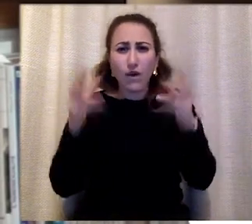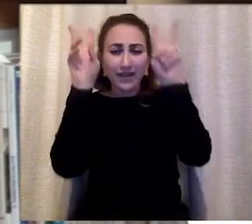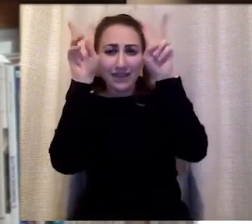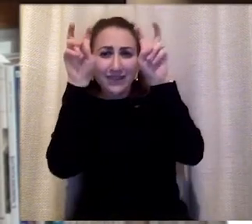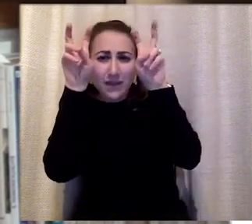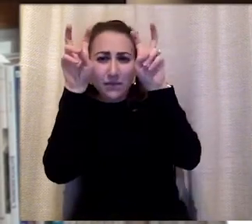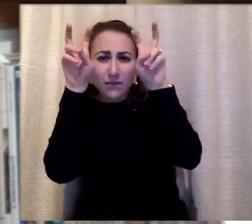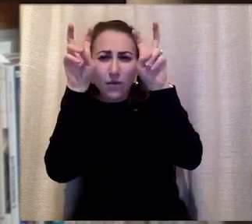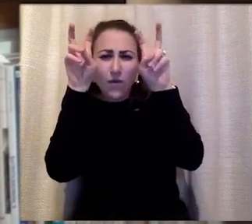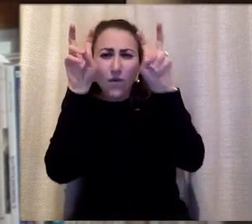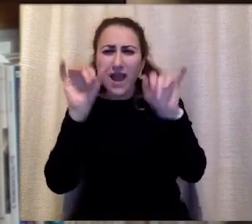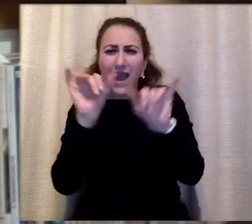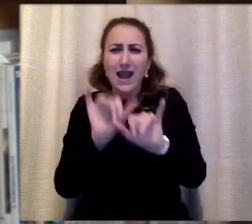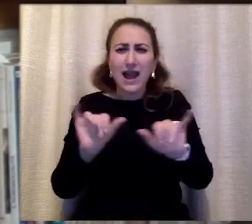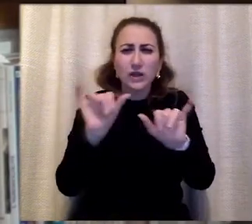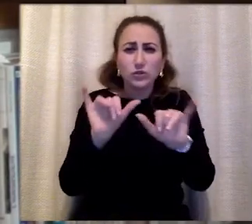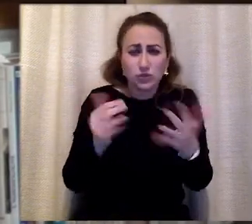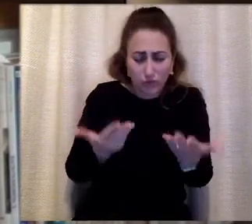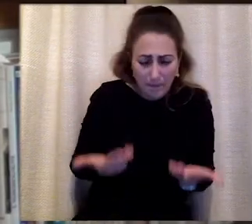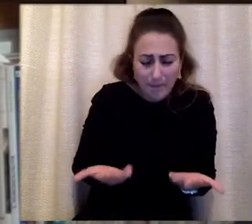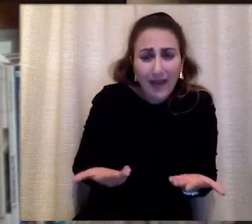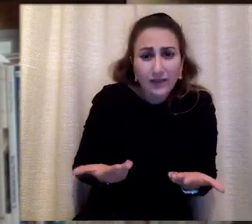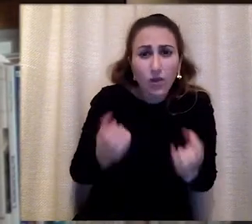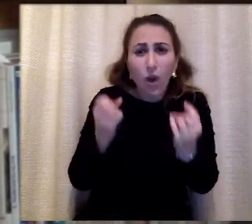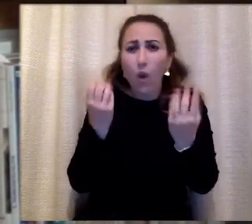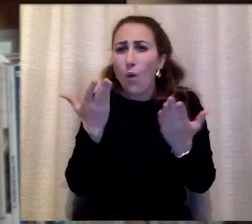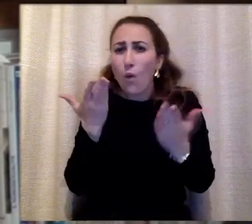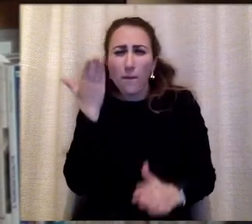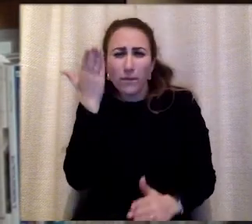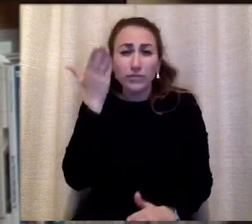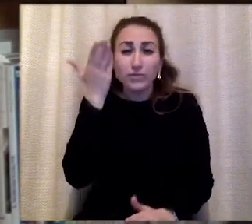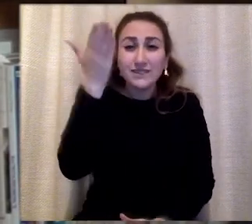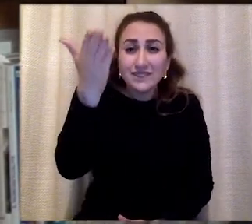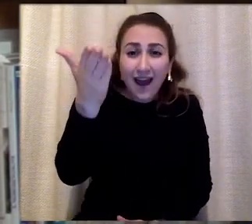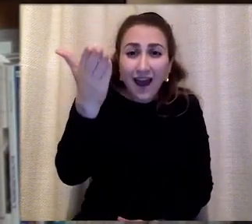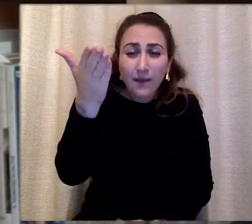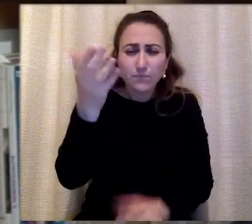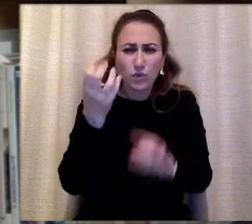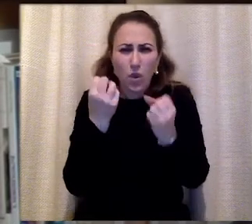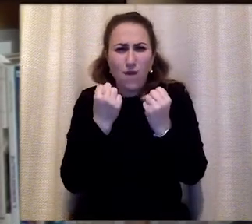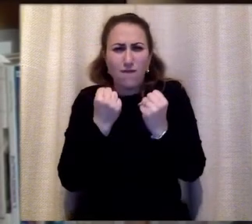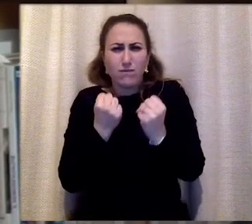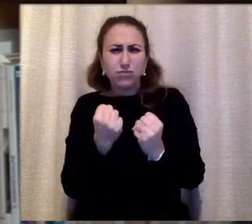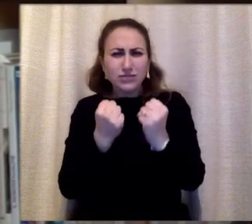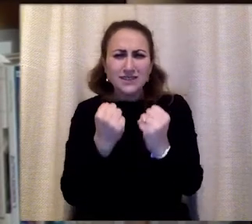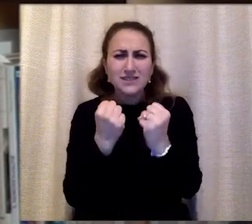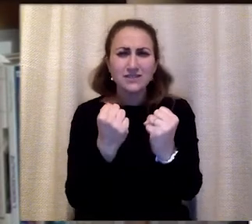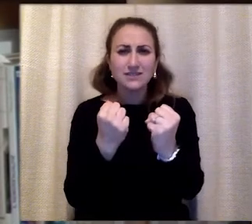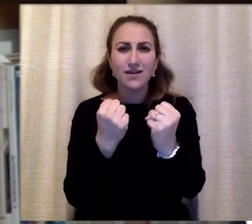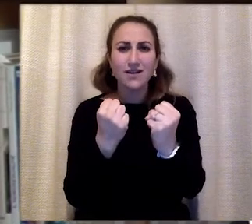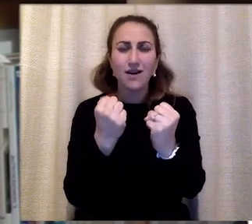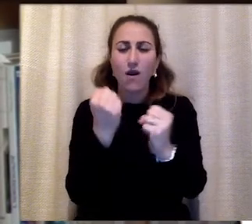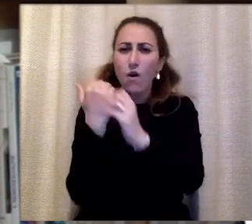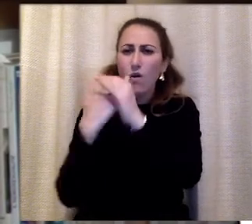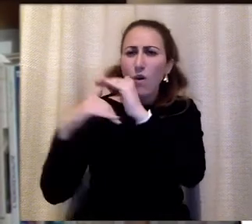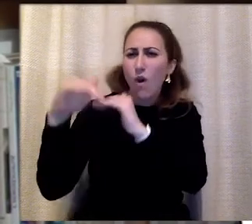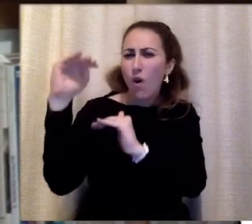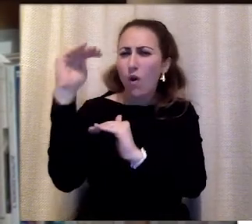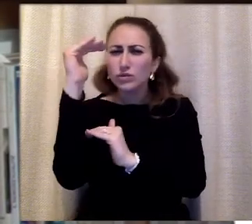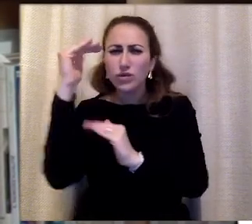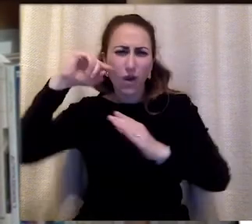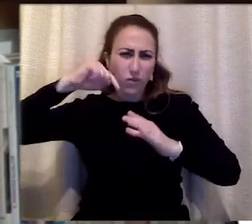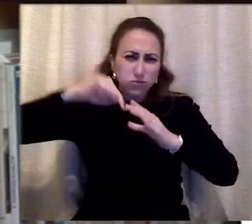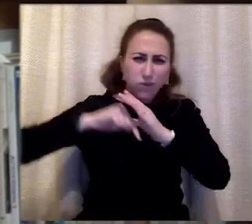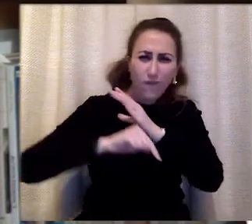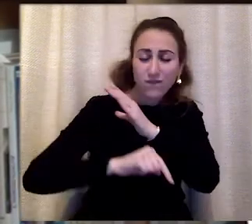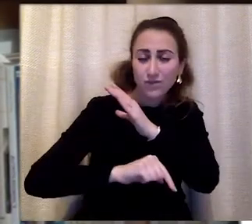ni les choses présentes, ni les choses à venir, ni les puissances, ni la hauteur, ni la